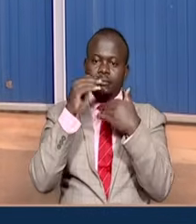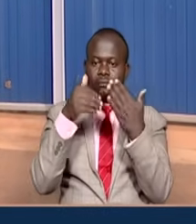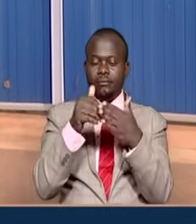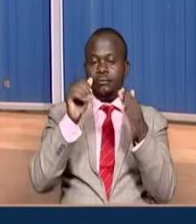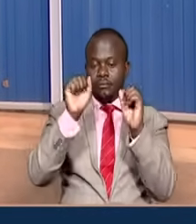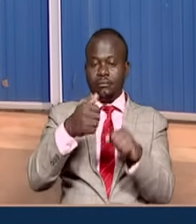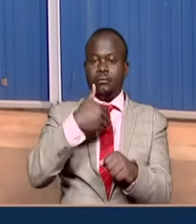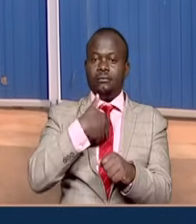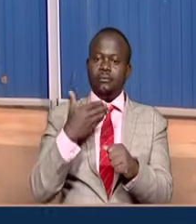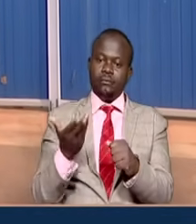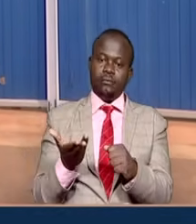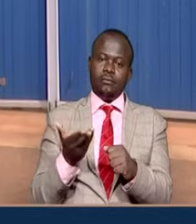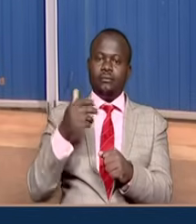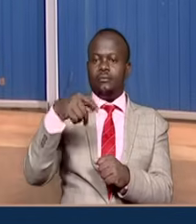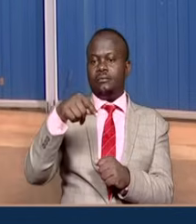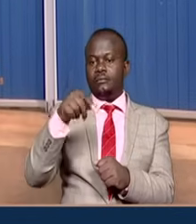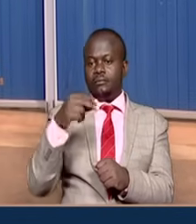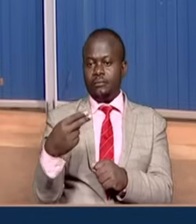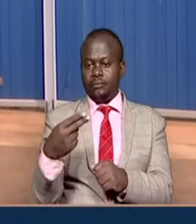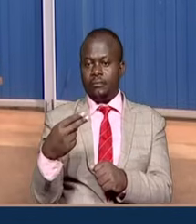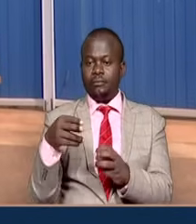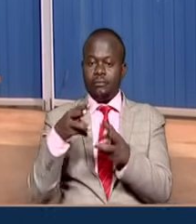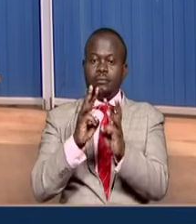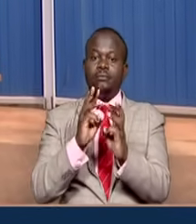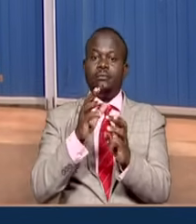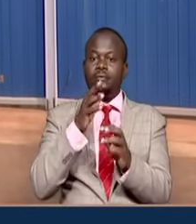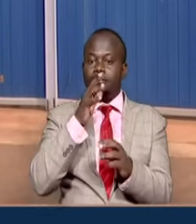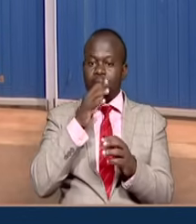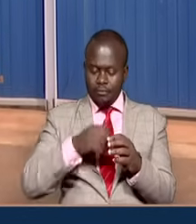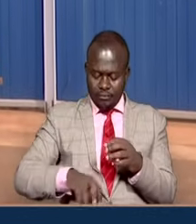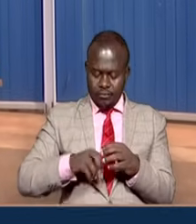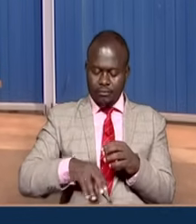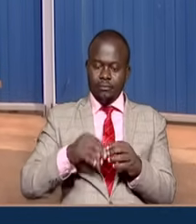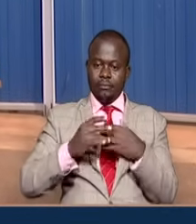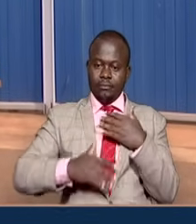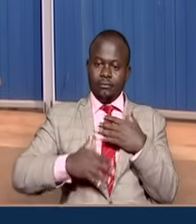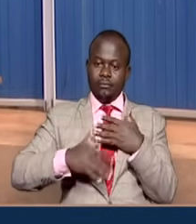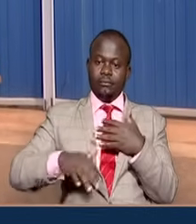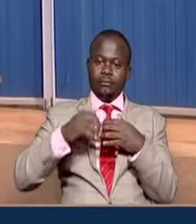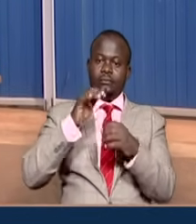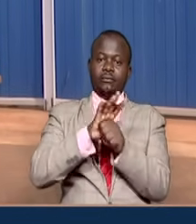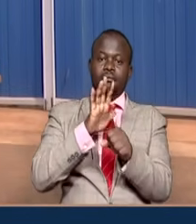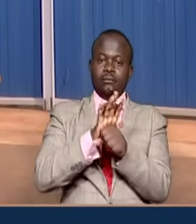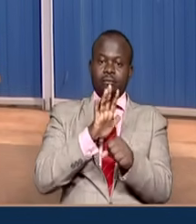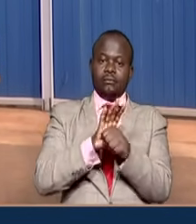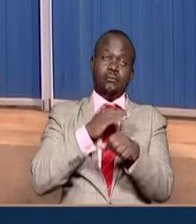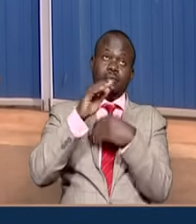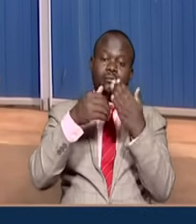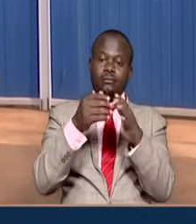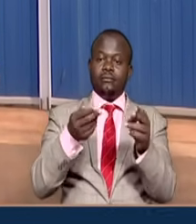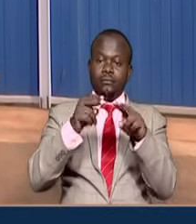kugira nka PPH kwa kundi umubyeyi ava agatakaza amaraso menshi bikaba ngombwa